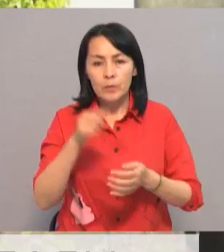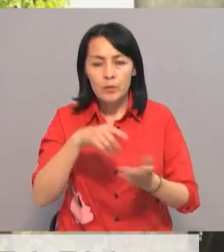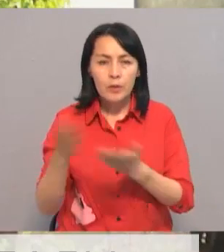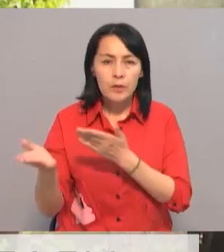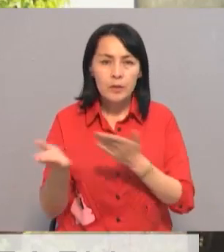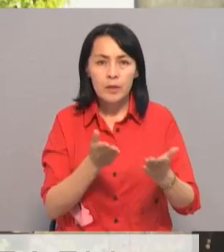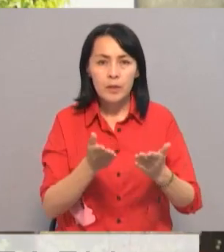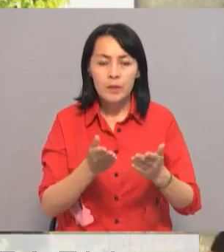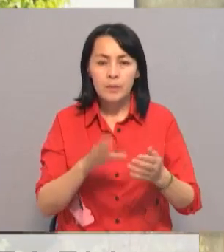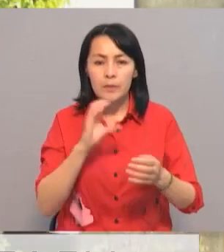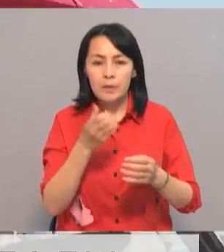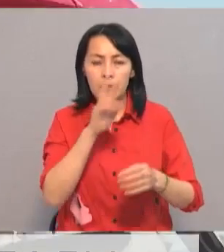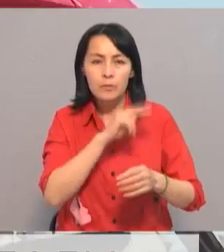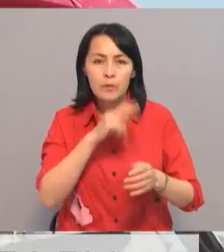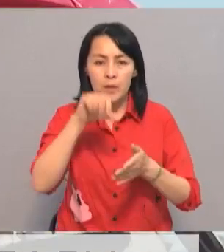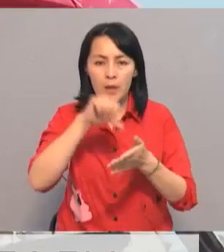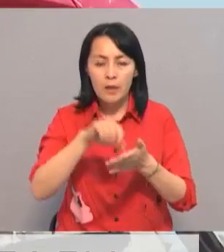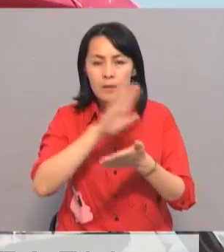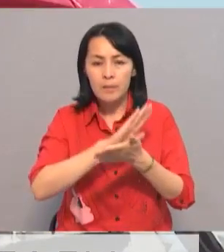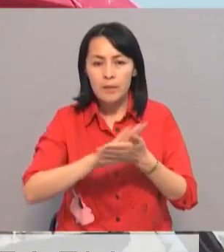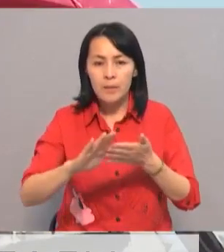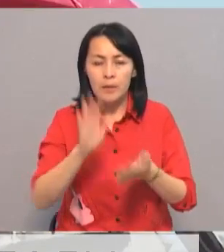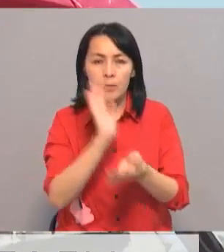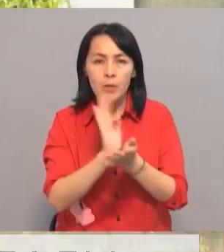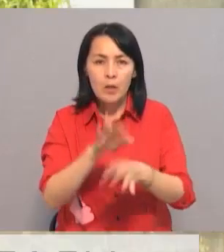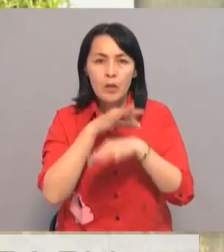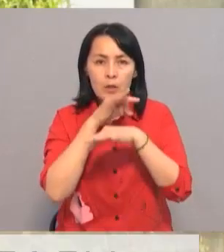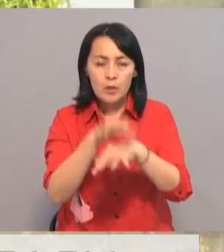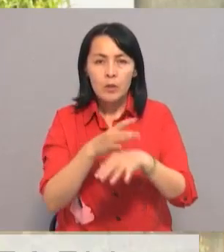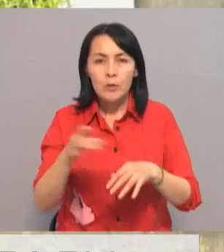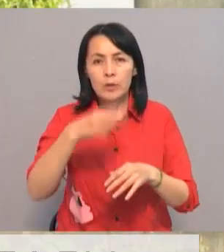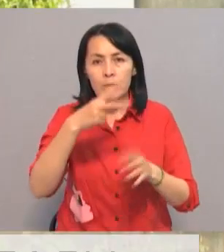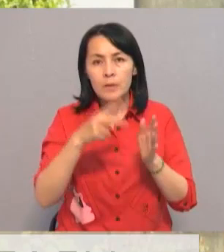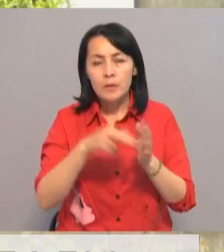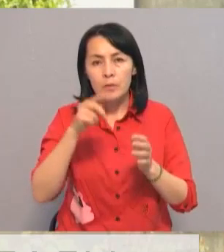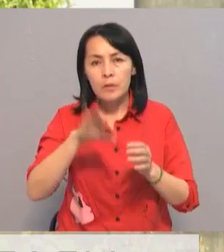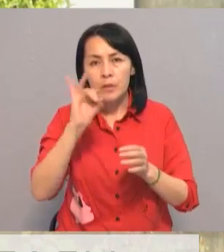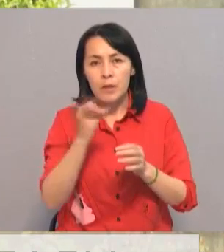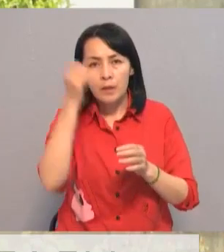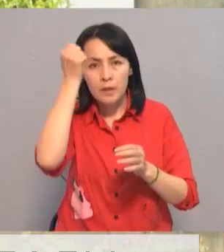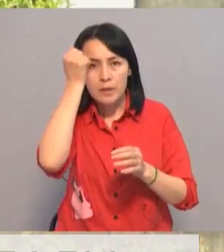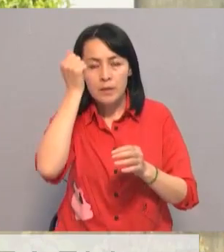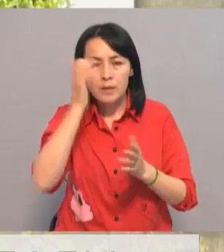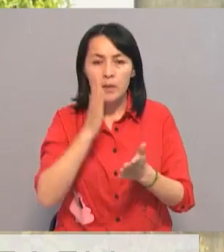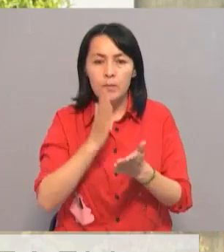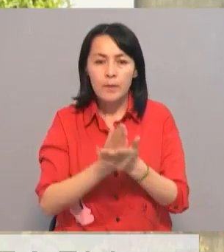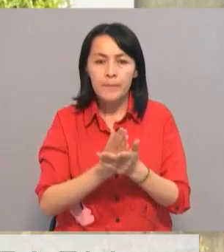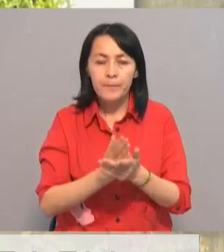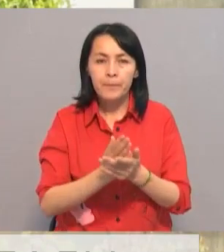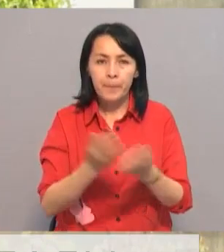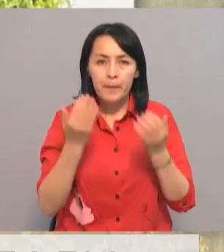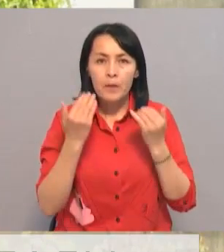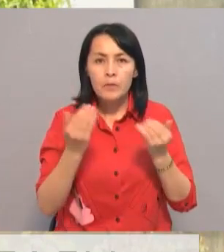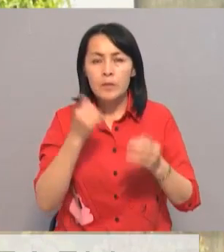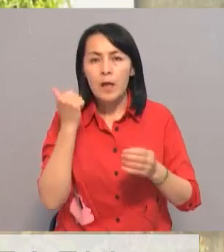жерде сенбілік жұмыстарына қатысып жатыр, тазалық жұмыстарына. Бізде аудан аумағында 28 осындай тарихи ескерткіштер бар. Соларға